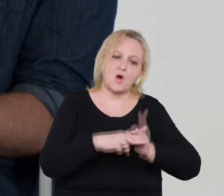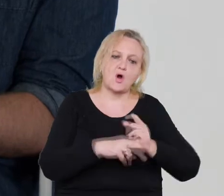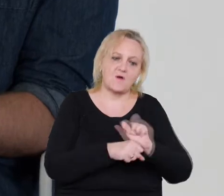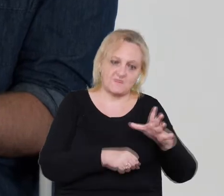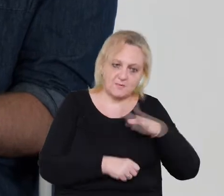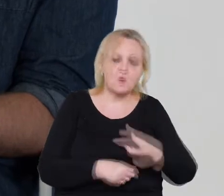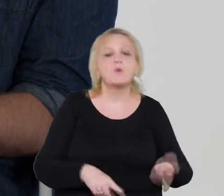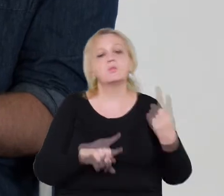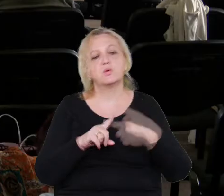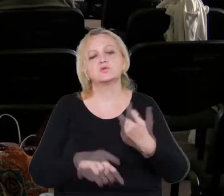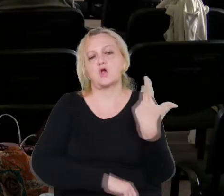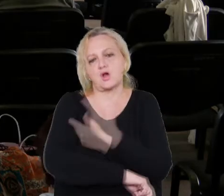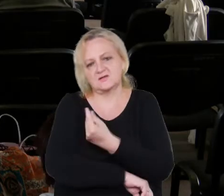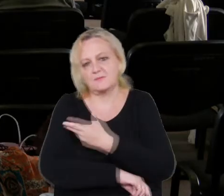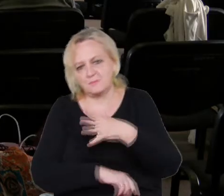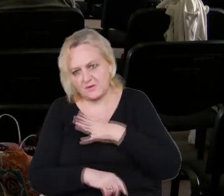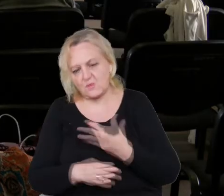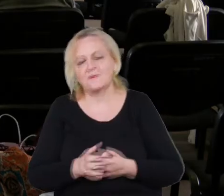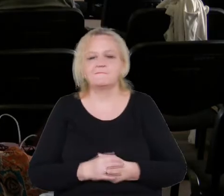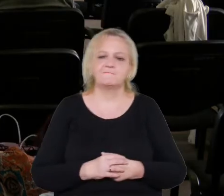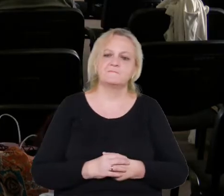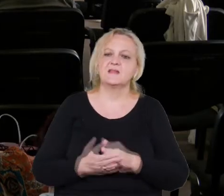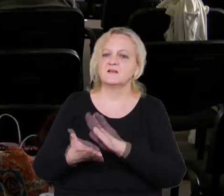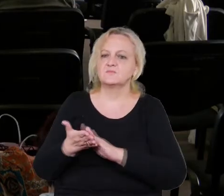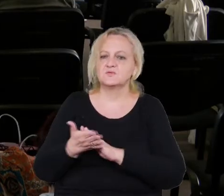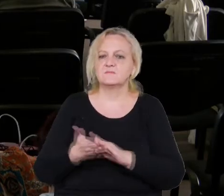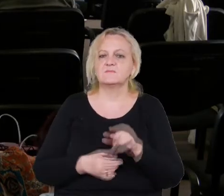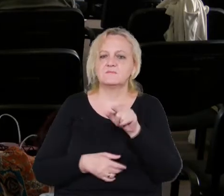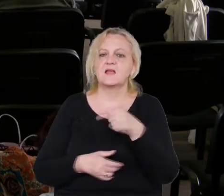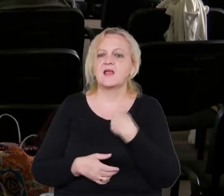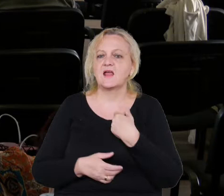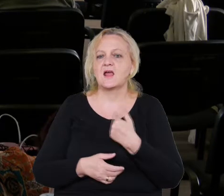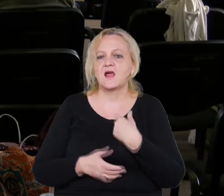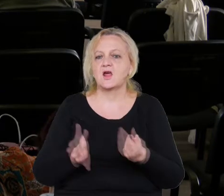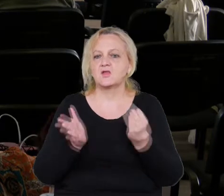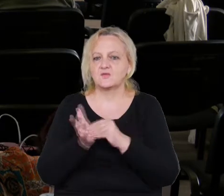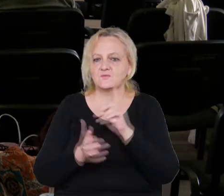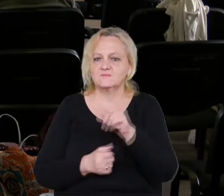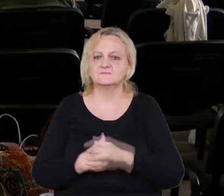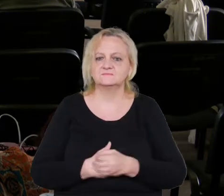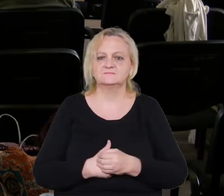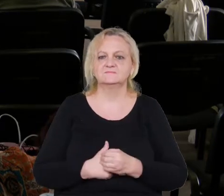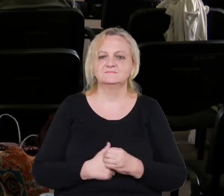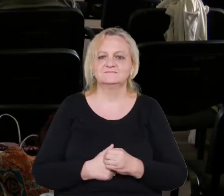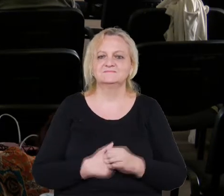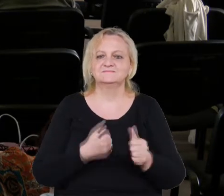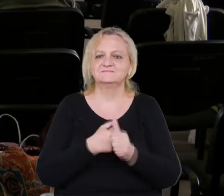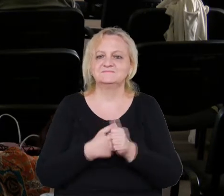da przepraszam mikrofon ja się to włączę bo